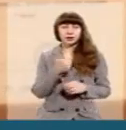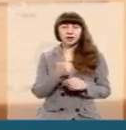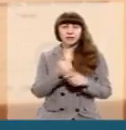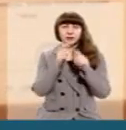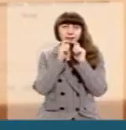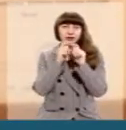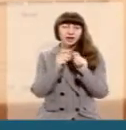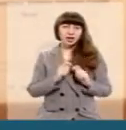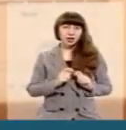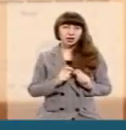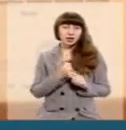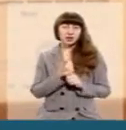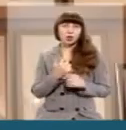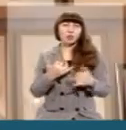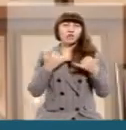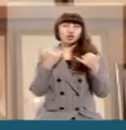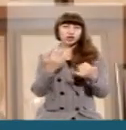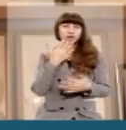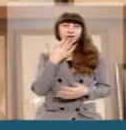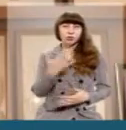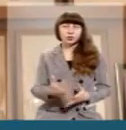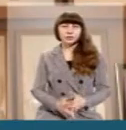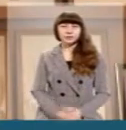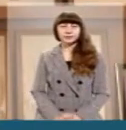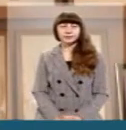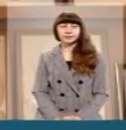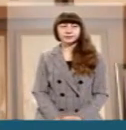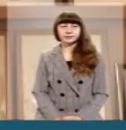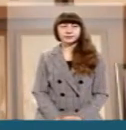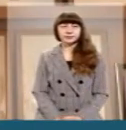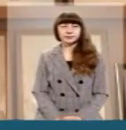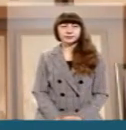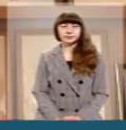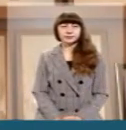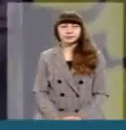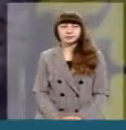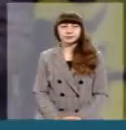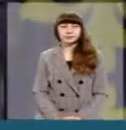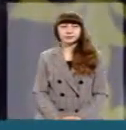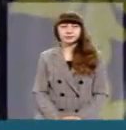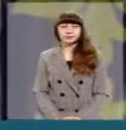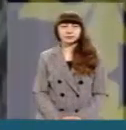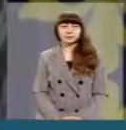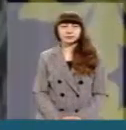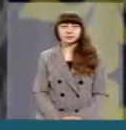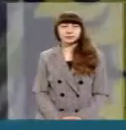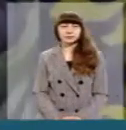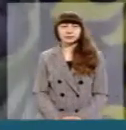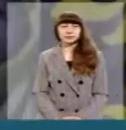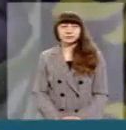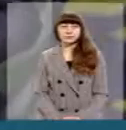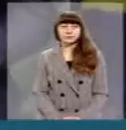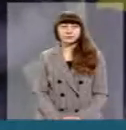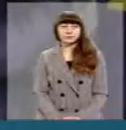Ән, жырым, асқақтап, неке халқым құрметтегеніне мен сондай бақыттымын деп есептеймін. Шығармашылық кеште композиторге